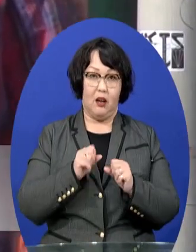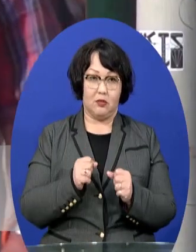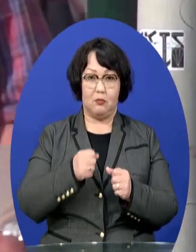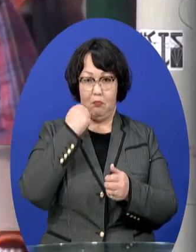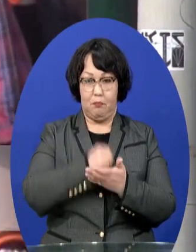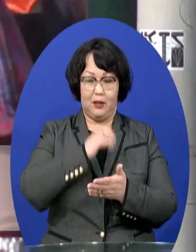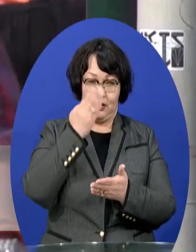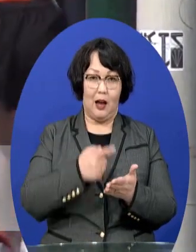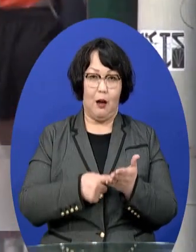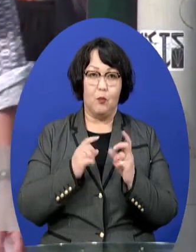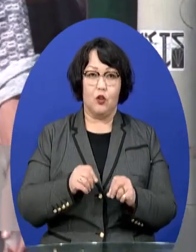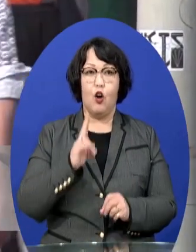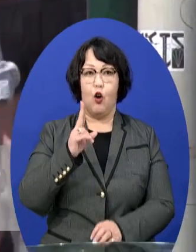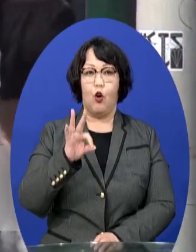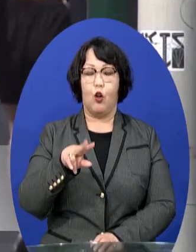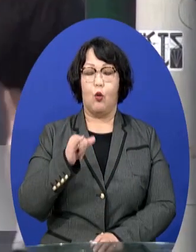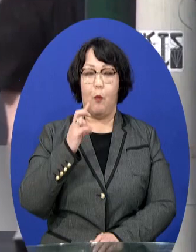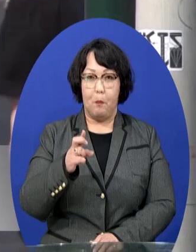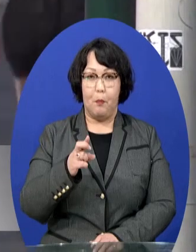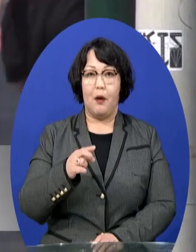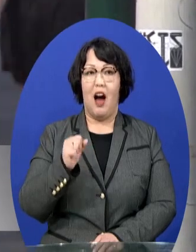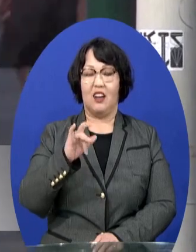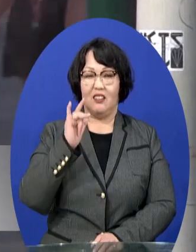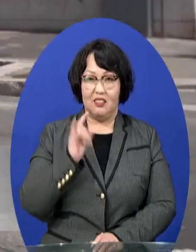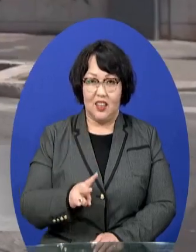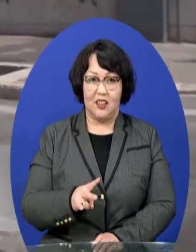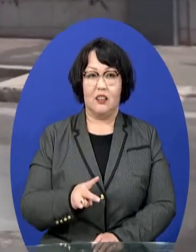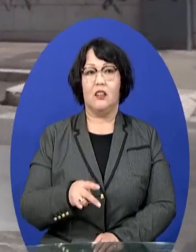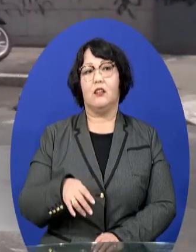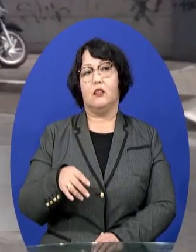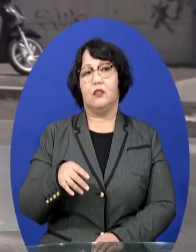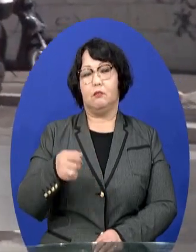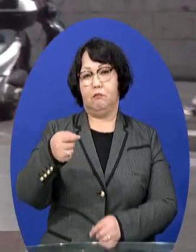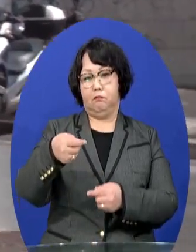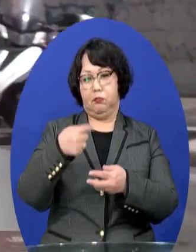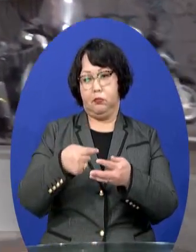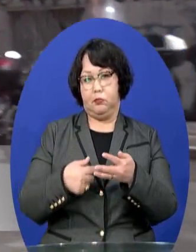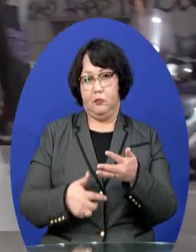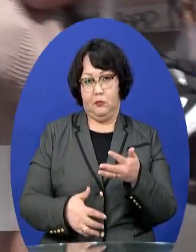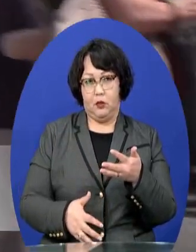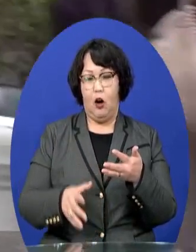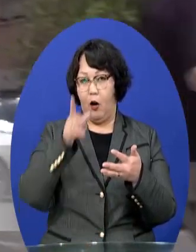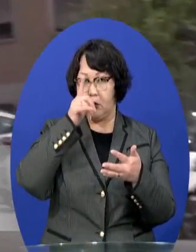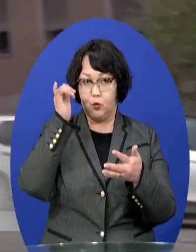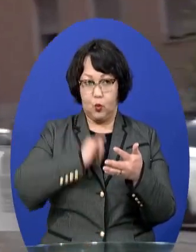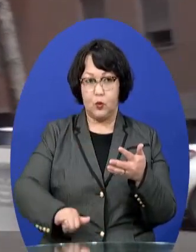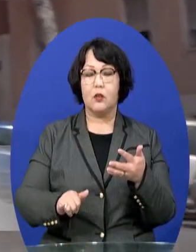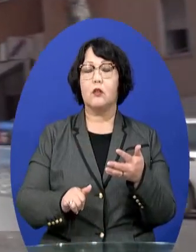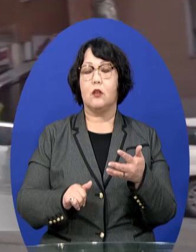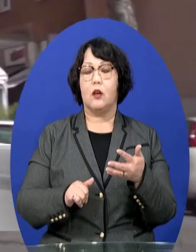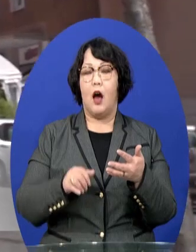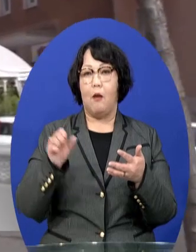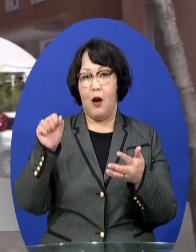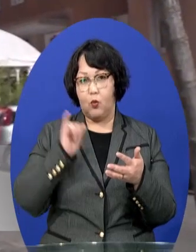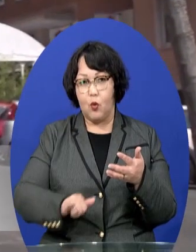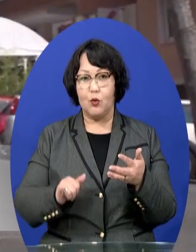Үүний дараагаар Колумб 30,000 орчим, Аргентин 23,000 шин тохиолдол бүртгэгдсэн бол Орос улбааны улс, Америкийн нэгдсэн улс